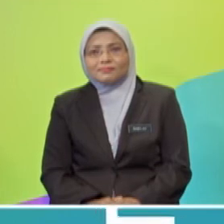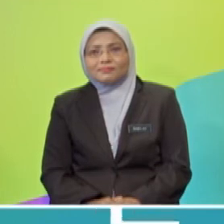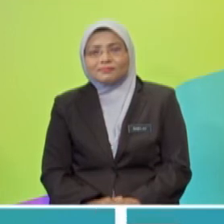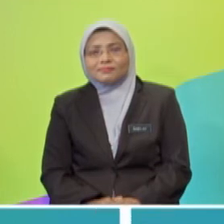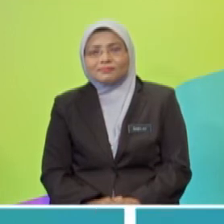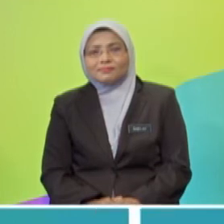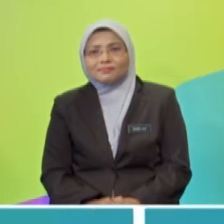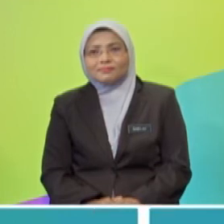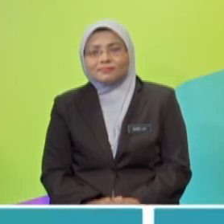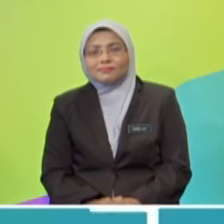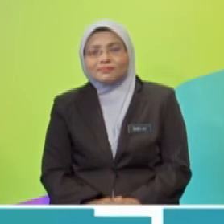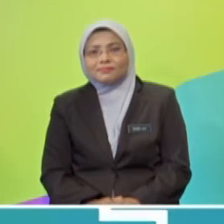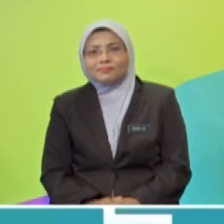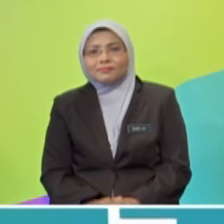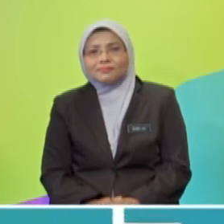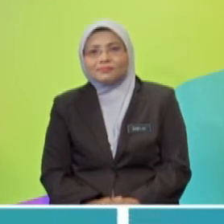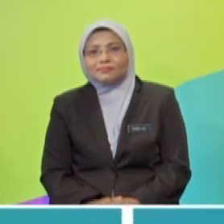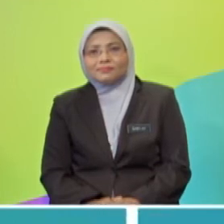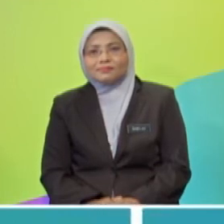Oke cantik